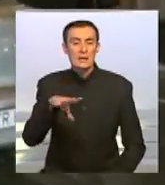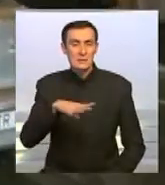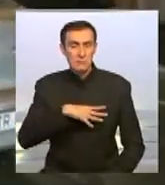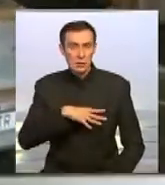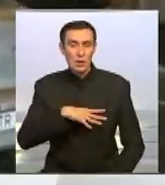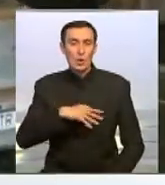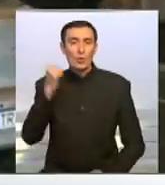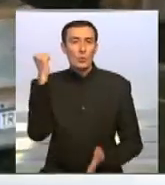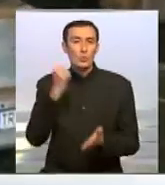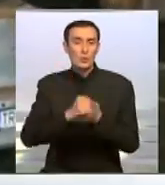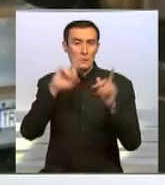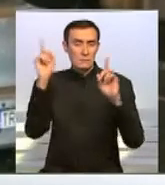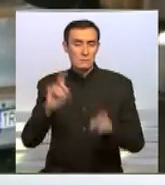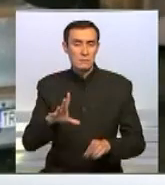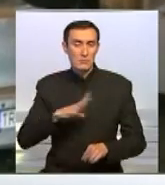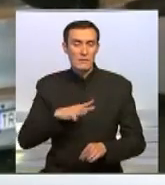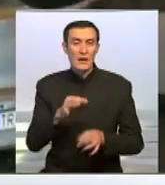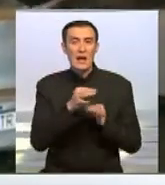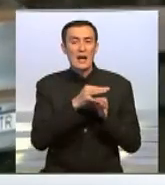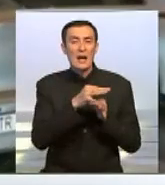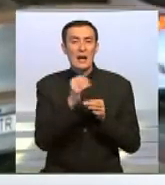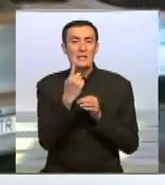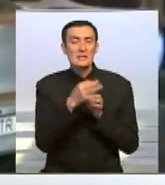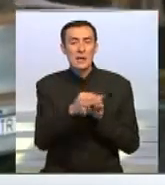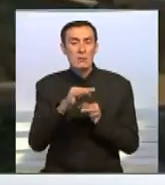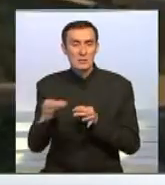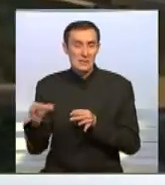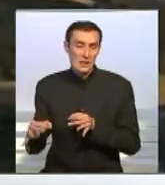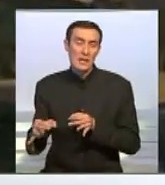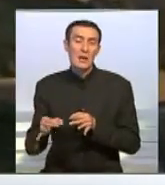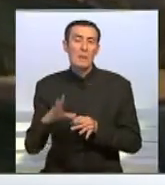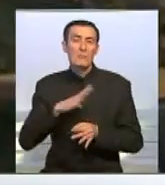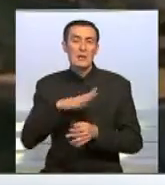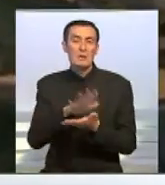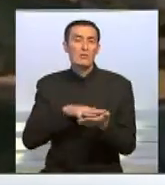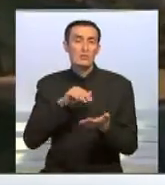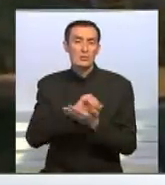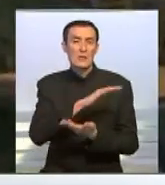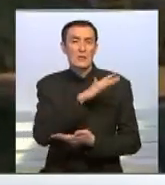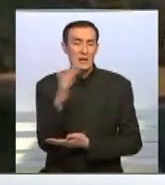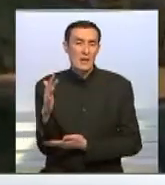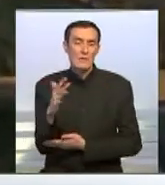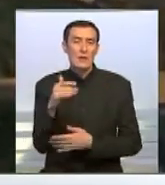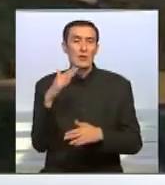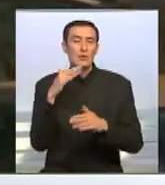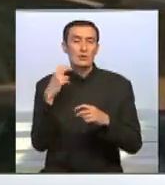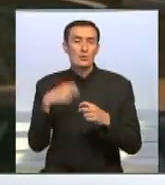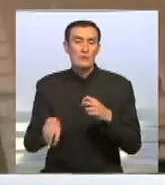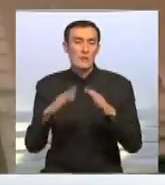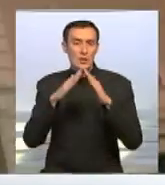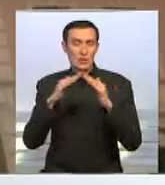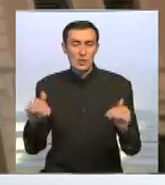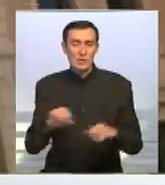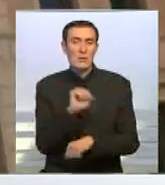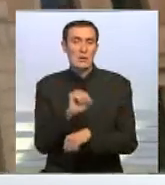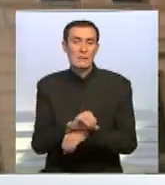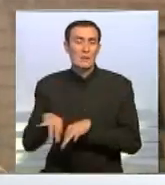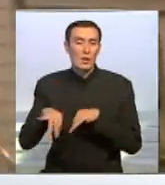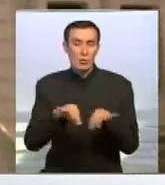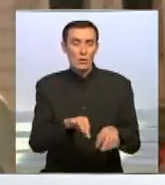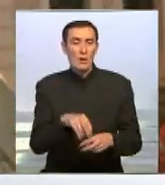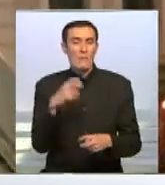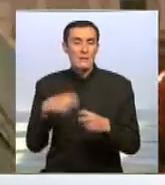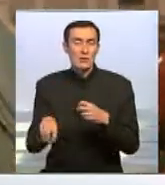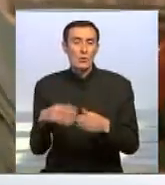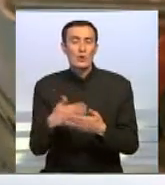сложности удар стихии пришелся на 11 областей этой страны. Повалены десятки деревьев, сорваны крыши домов, заблокированы дороги, повреждено